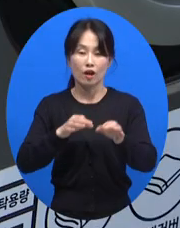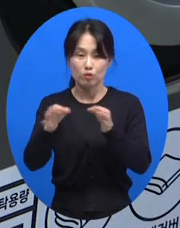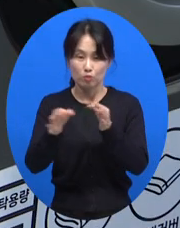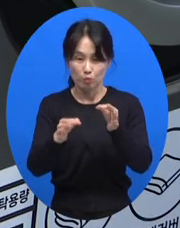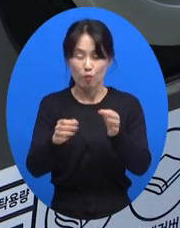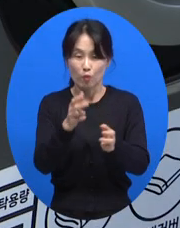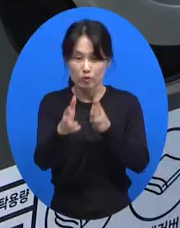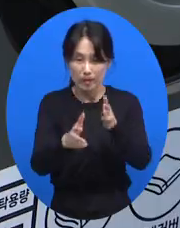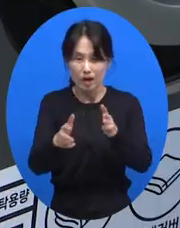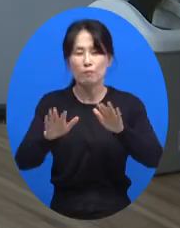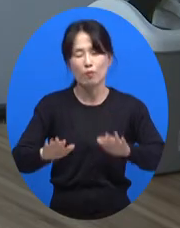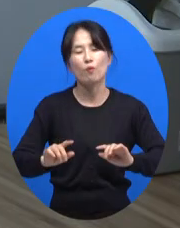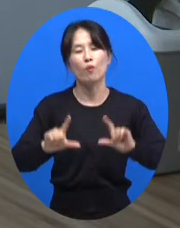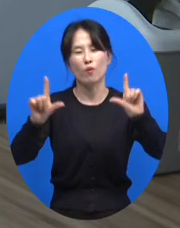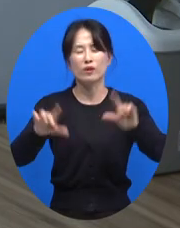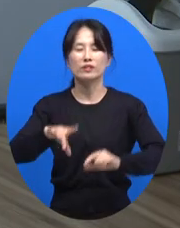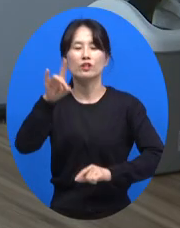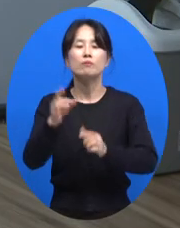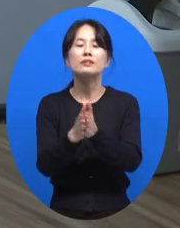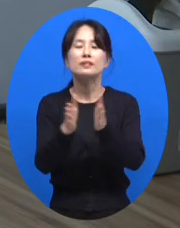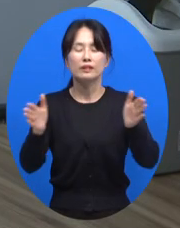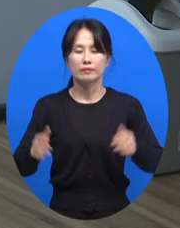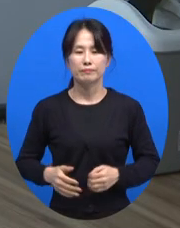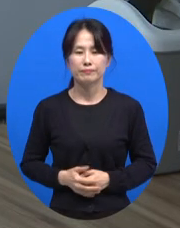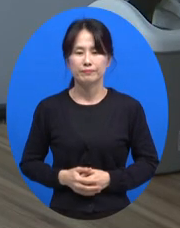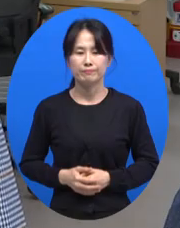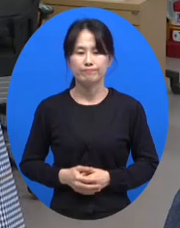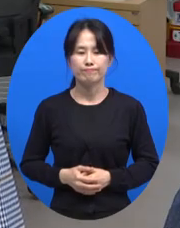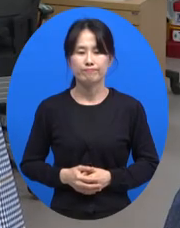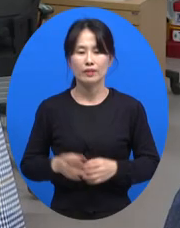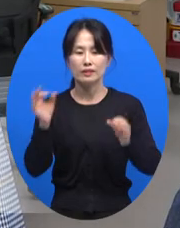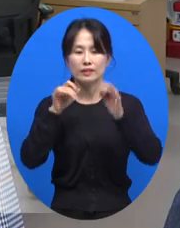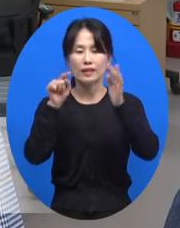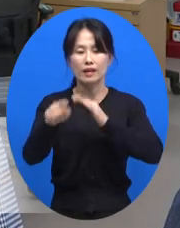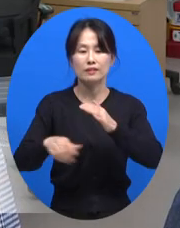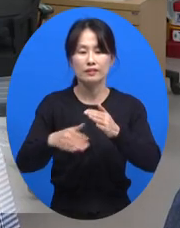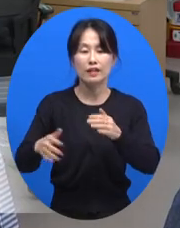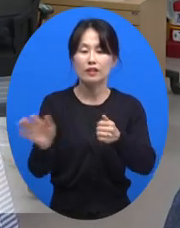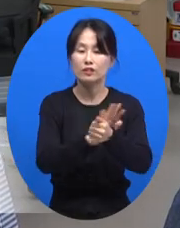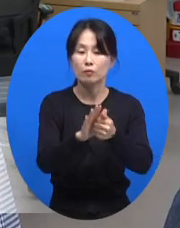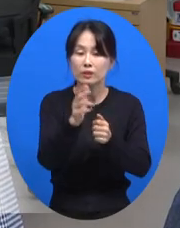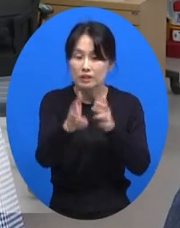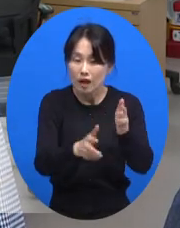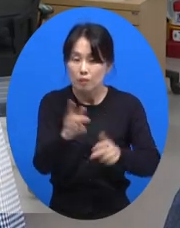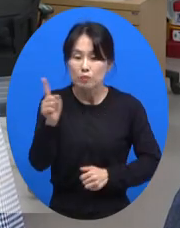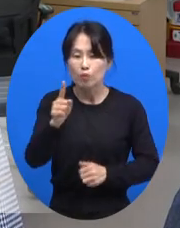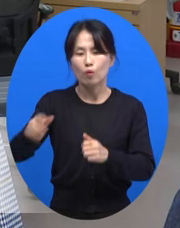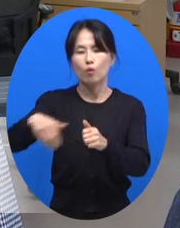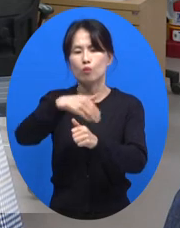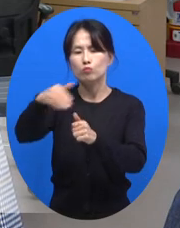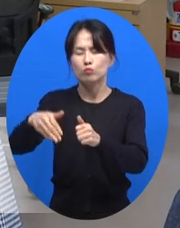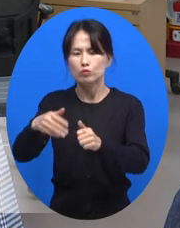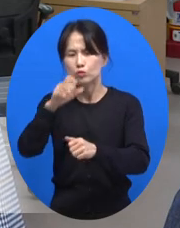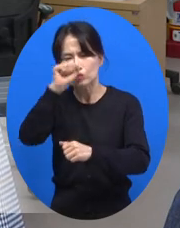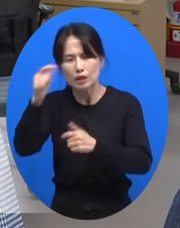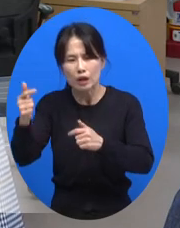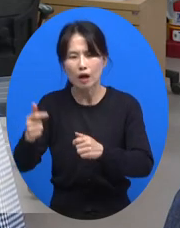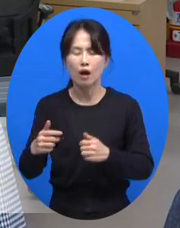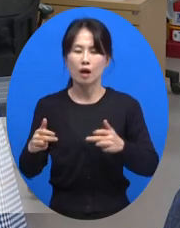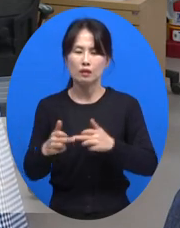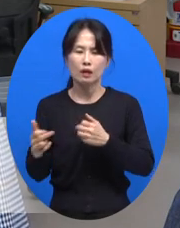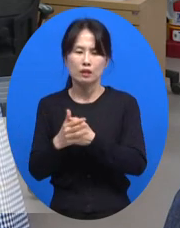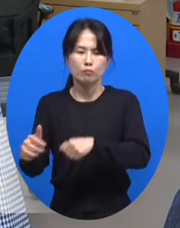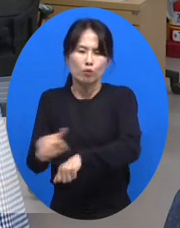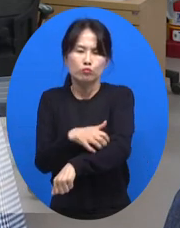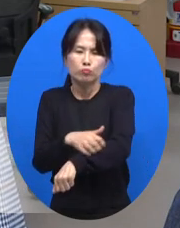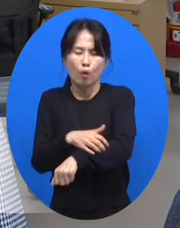아이템을 정하고 올해 이 사업을 처음 시작했습니다. 찾아가는 세탁 서비스 사업은 세탁 환경이 안 좋거나